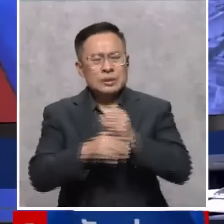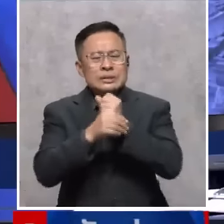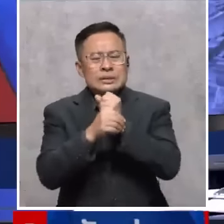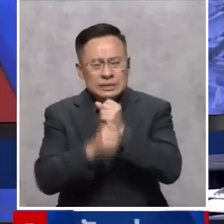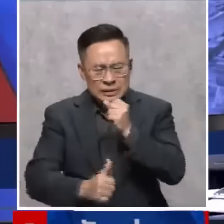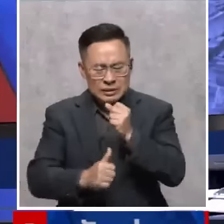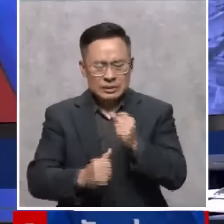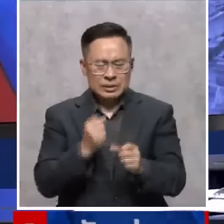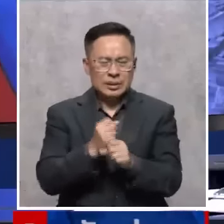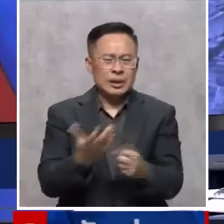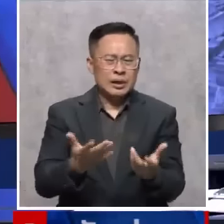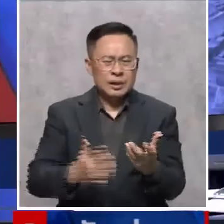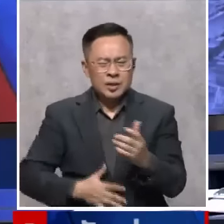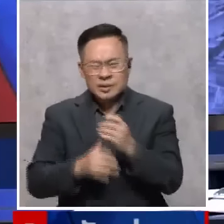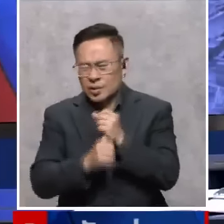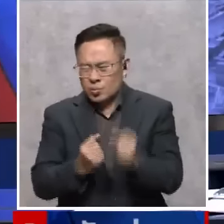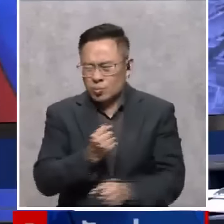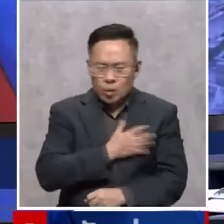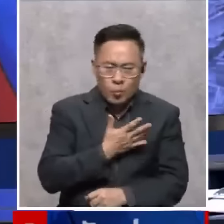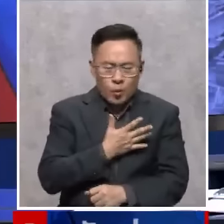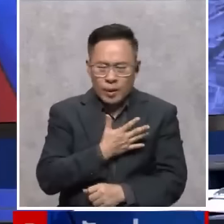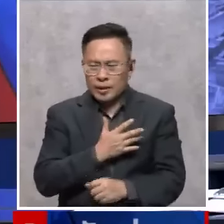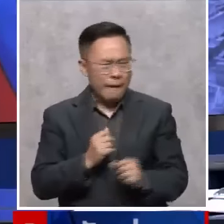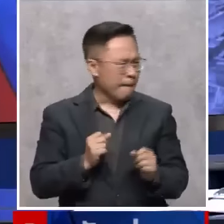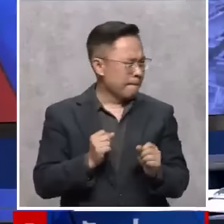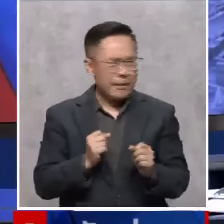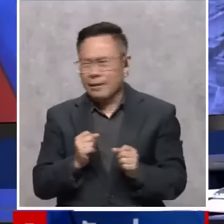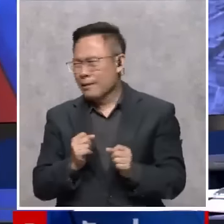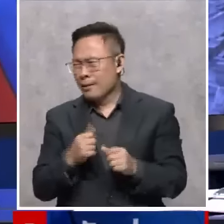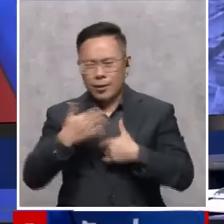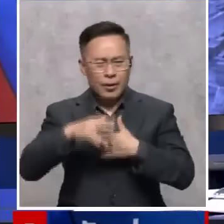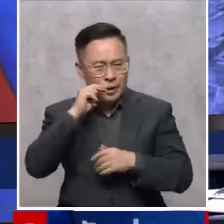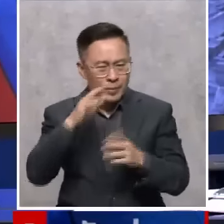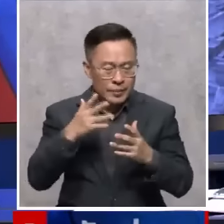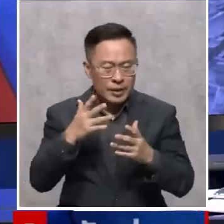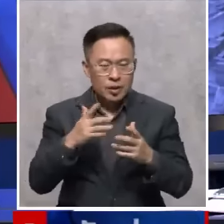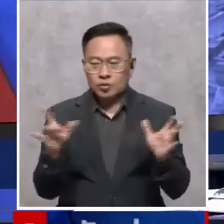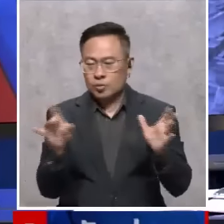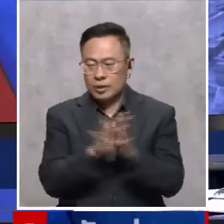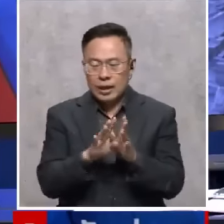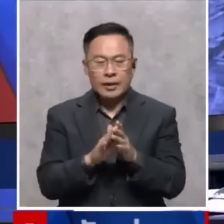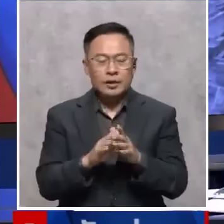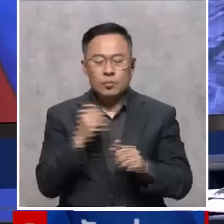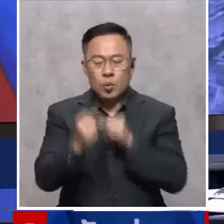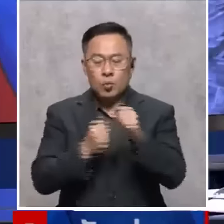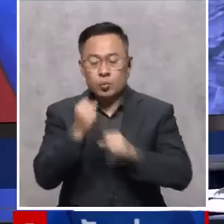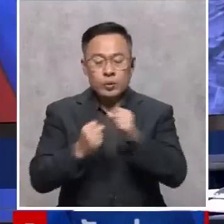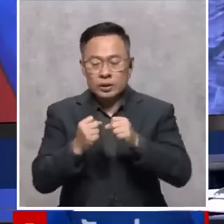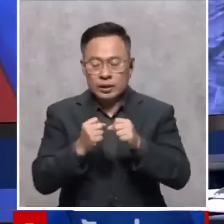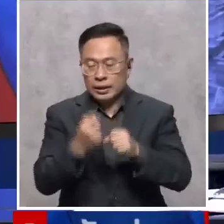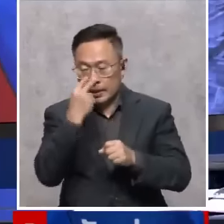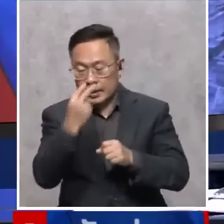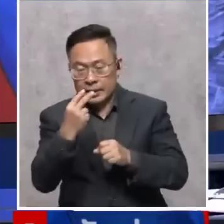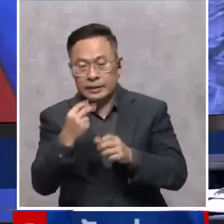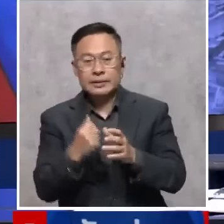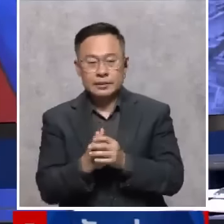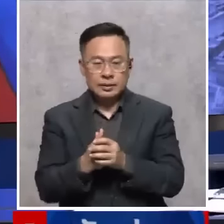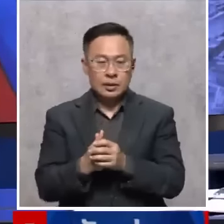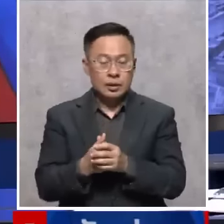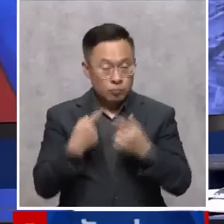แบบไม่ไหวแล้วจริงๆหรือเปล่าก็เลยต้องจัดตรงนั้นเลยแต่เรื่องเนี้ยมันเกิดขึ้นคือระหว่างทางวิ่งเนี่ยมันก็มีการผ่าน